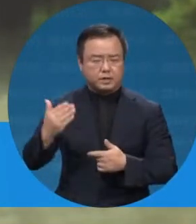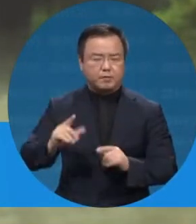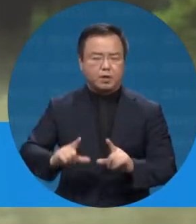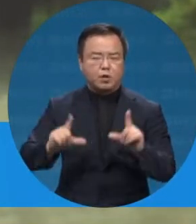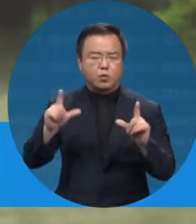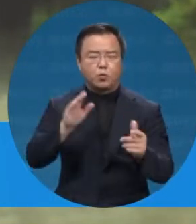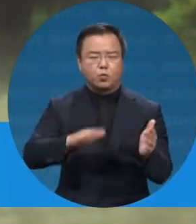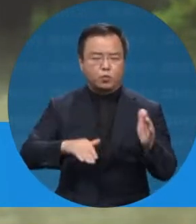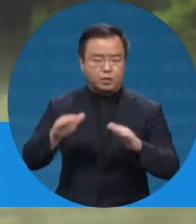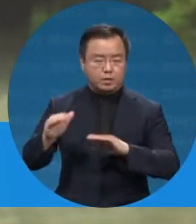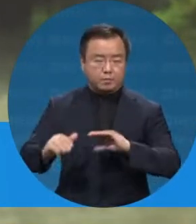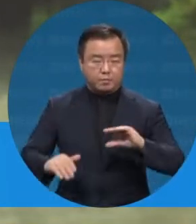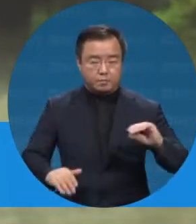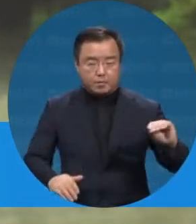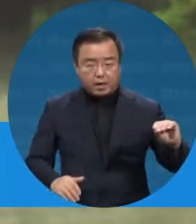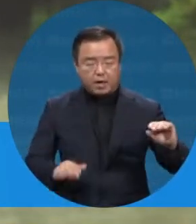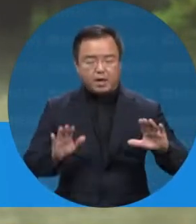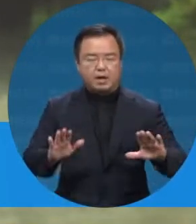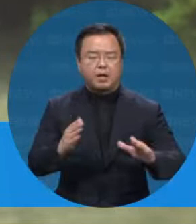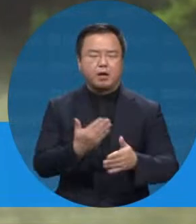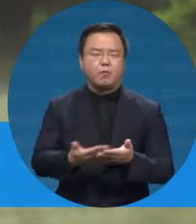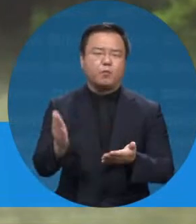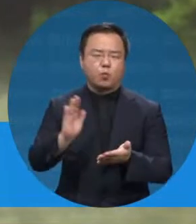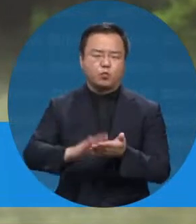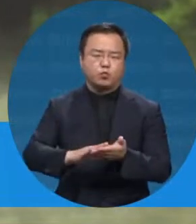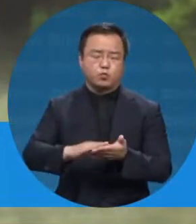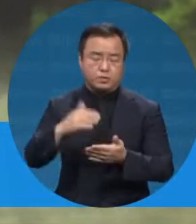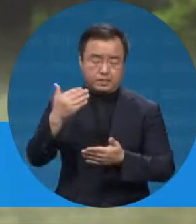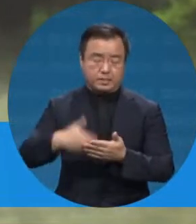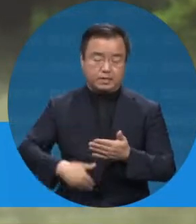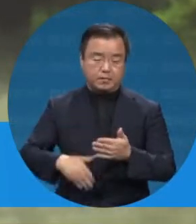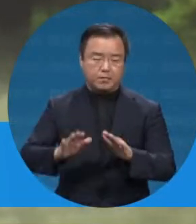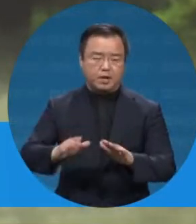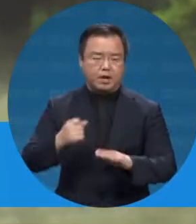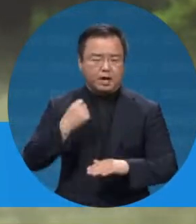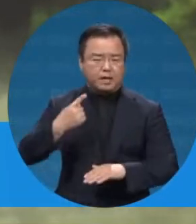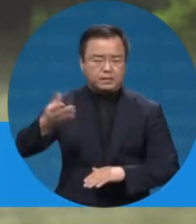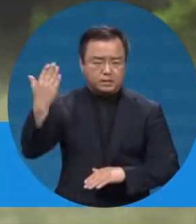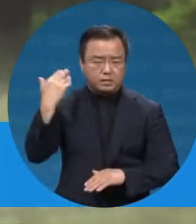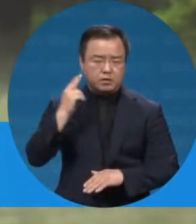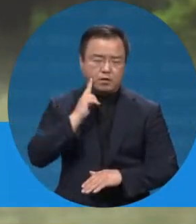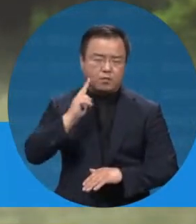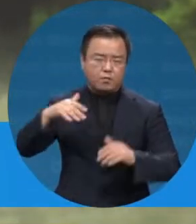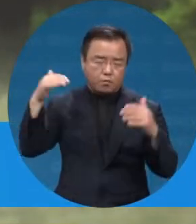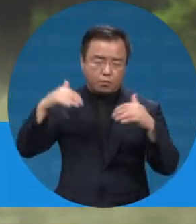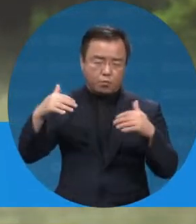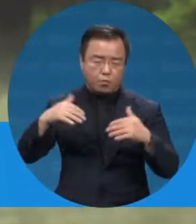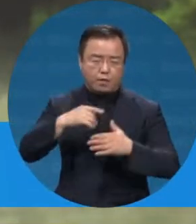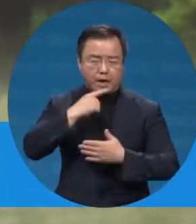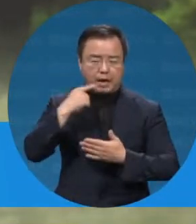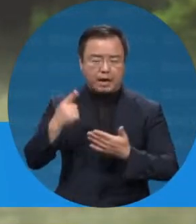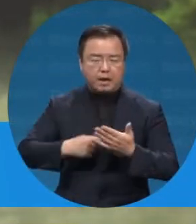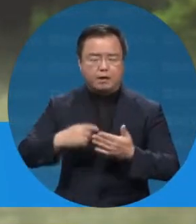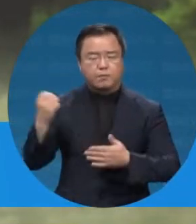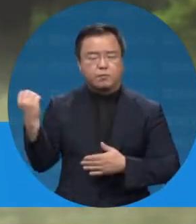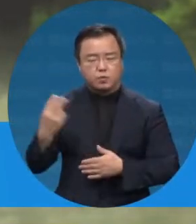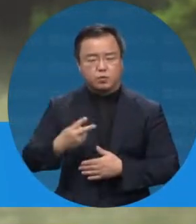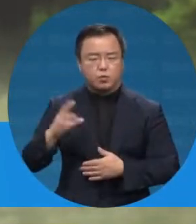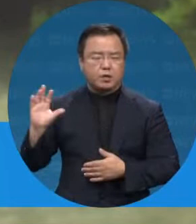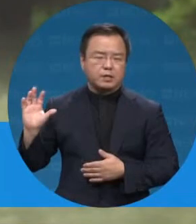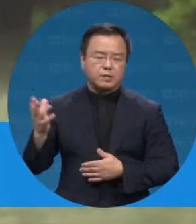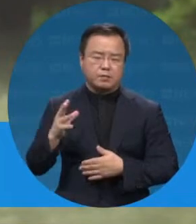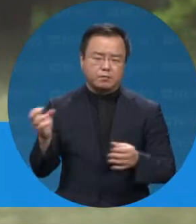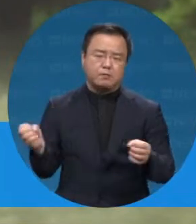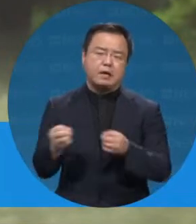빠져나갔습니다 이제 남은건 복구죠 지난달 폭우의 상흔이 가시기도 전에 태풍까지 몰아치면서 수재민들의 고통이